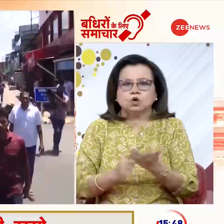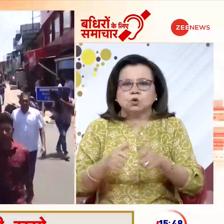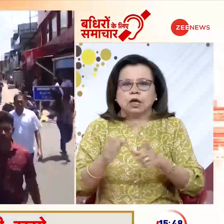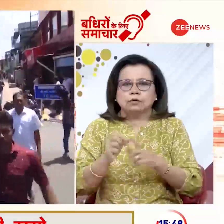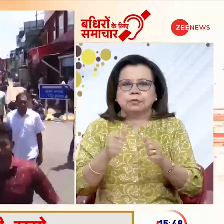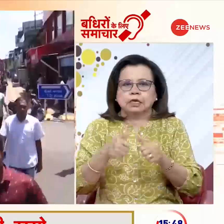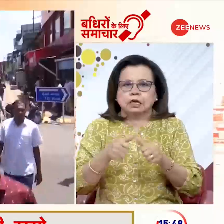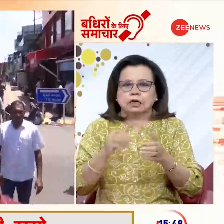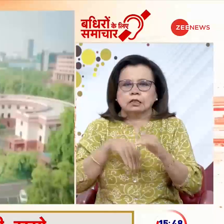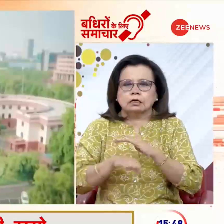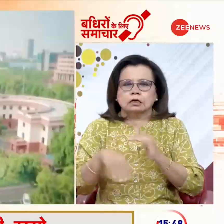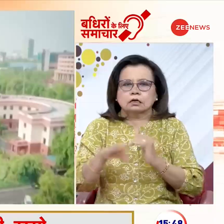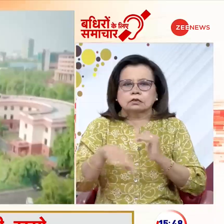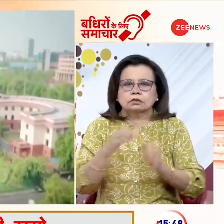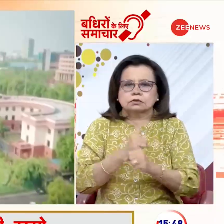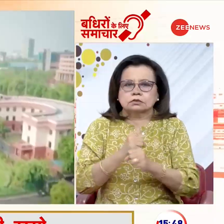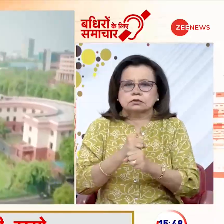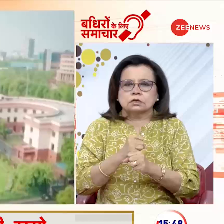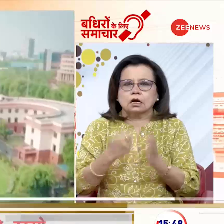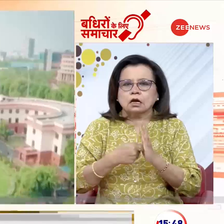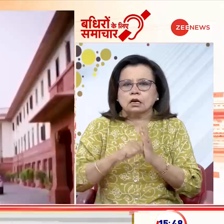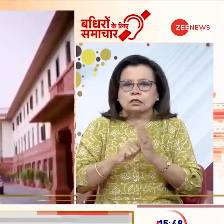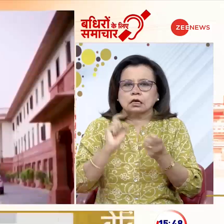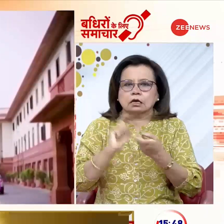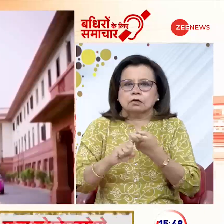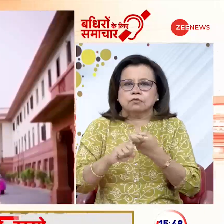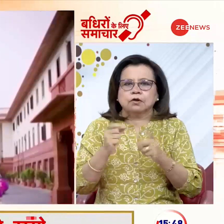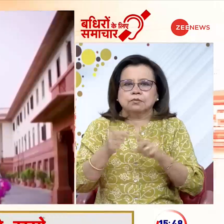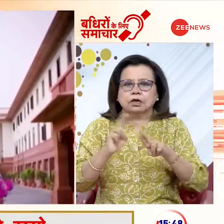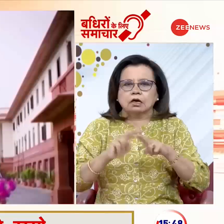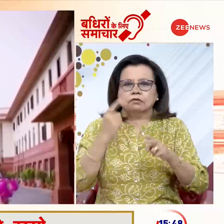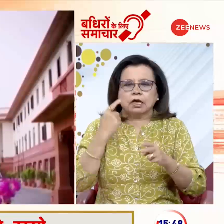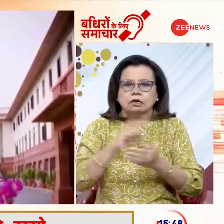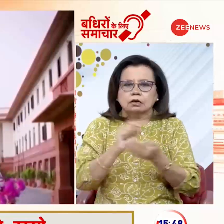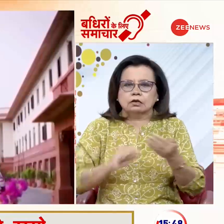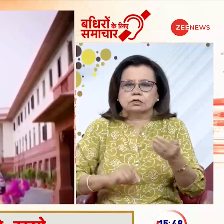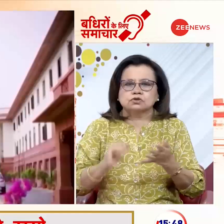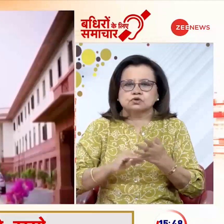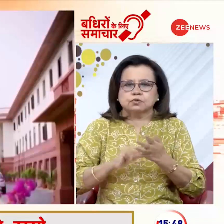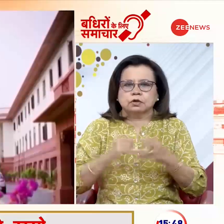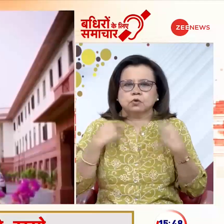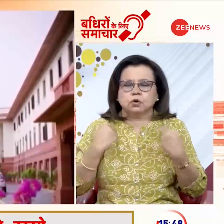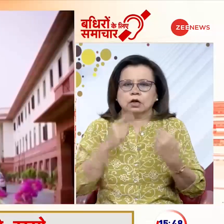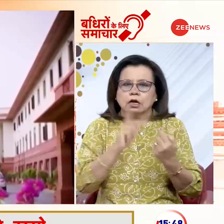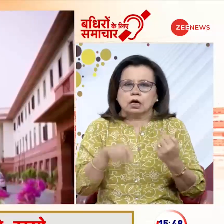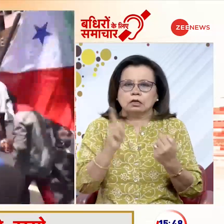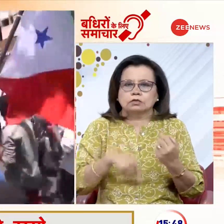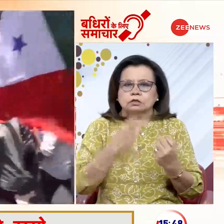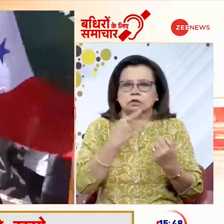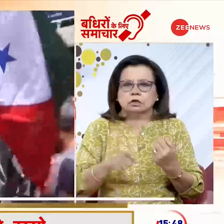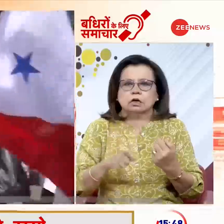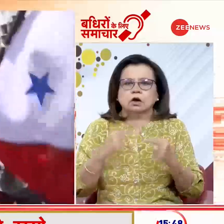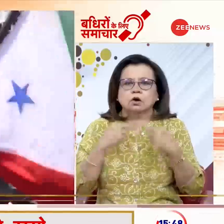UAPA के तहत केंद्र सरकार के प्रतिबंध के खिलाफ PFI की याचिका सुप्रीम कोर्ट ने खारिज कर दी